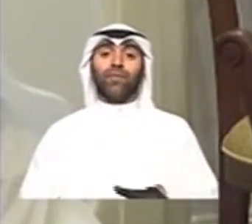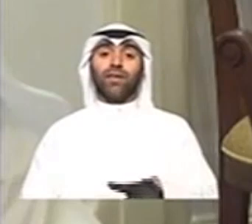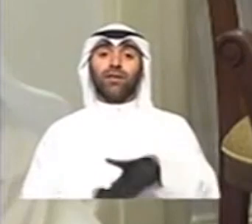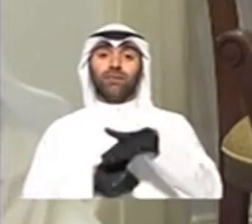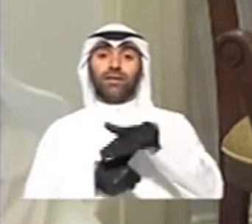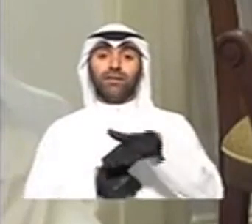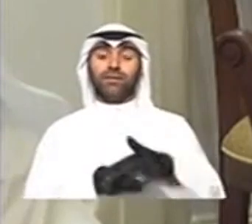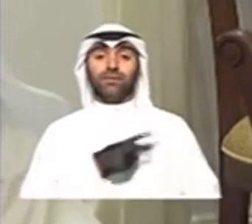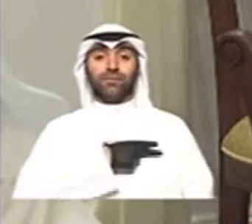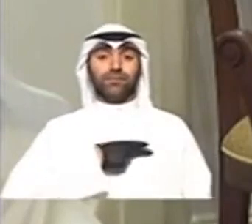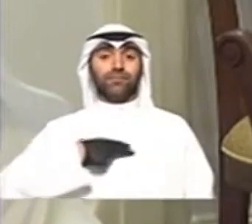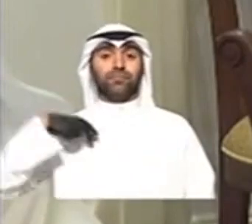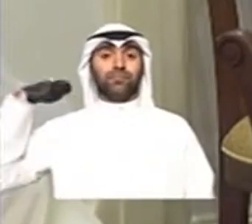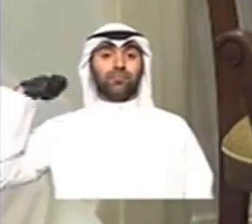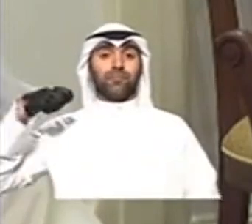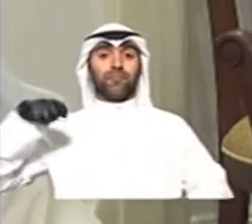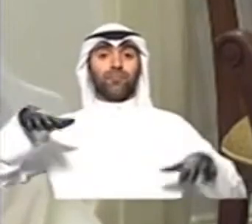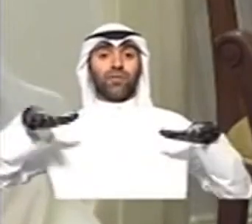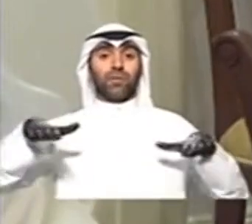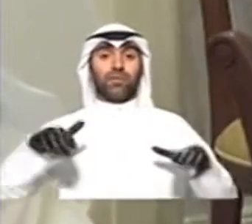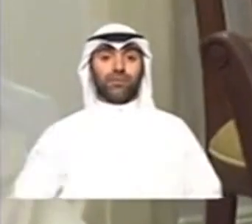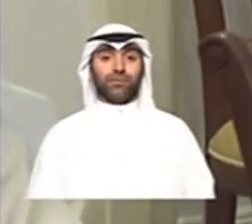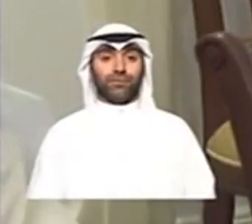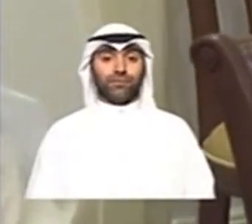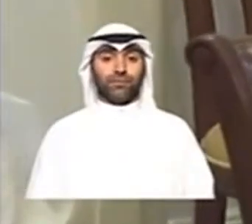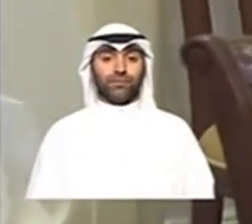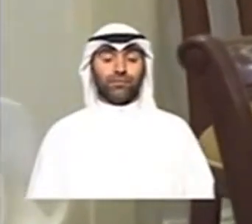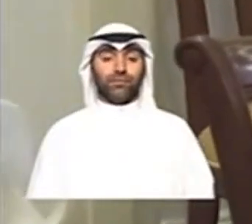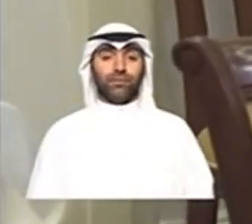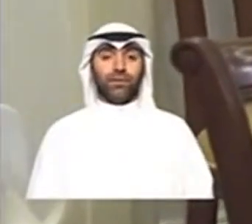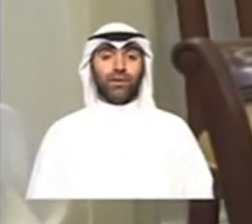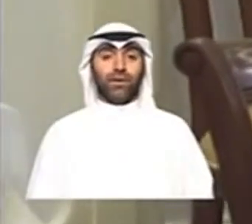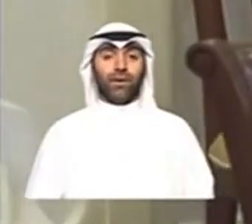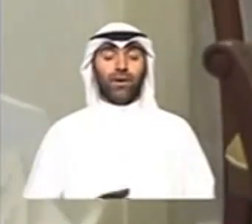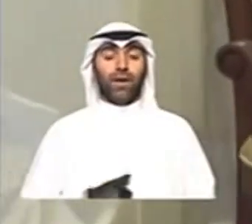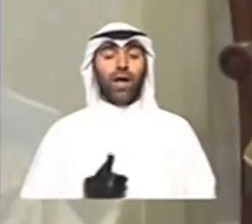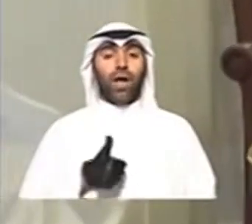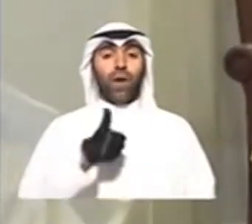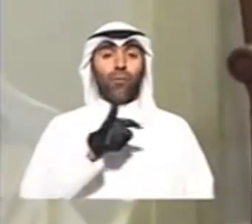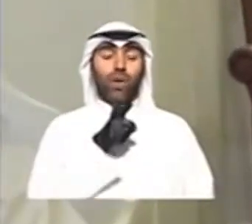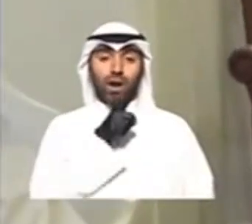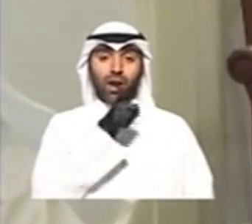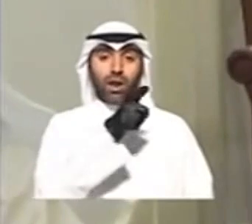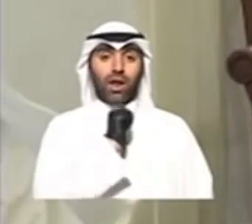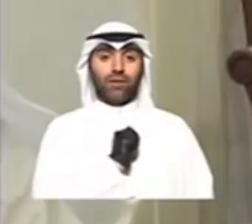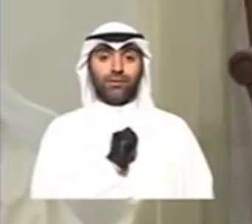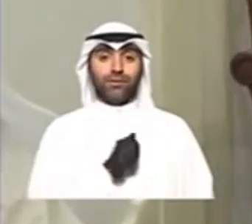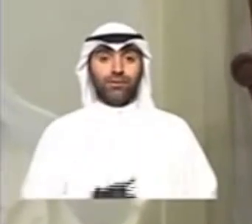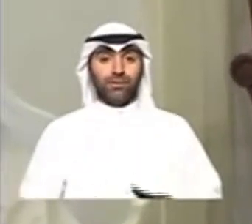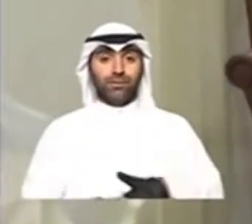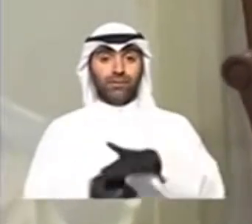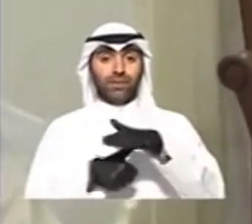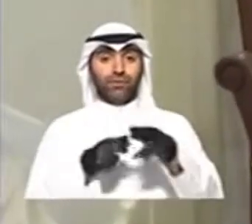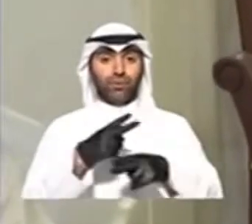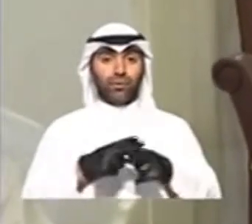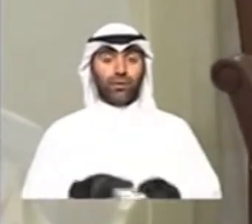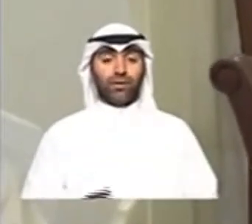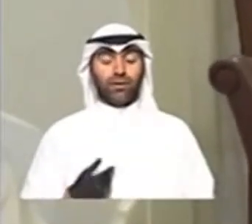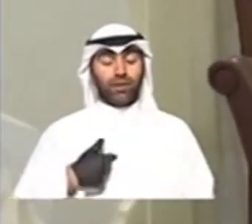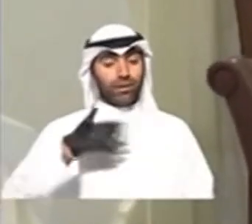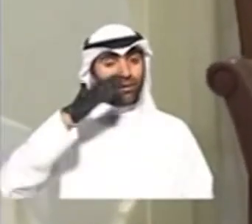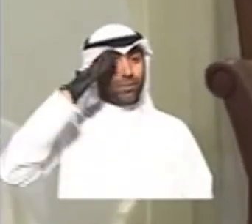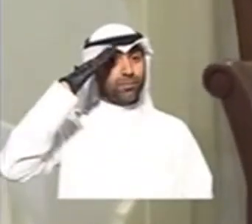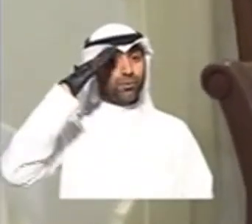الوزراء. سيدي سمو الأمير، بداية أتقدم لك بالشكر الجزيل والثناء الجميل على ثقتك الغالية